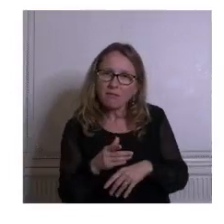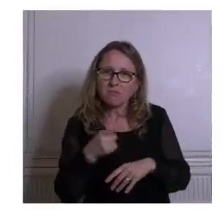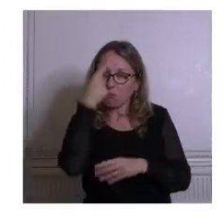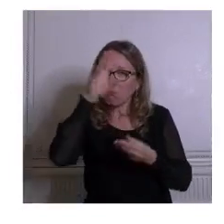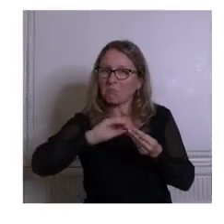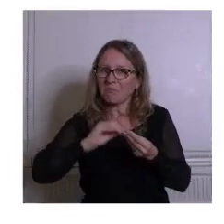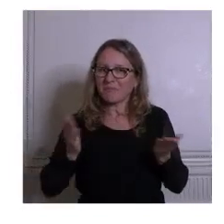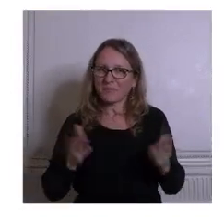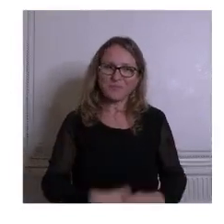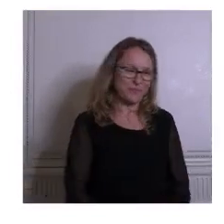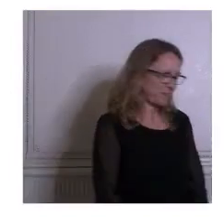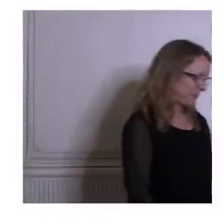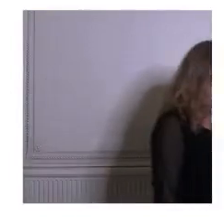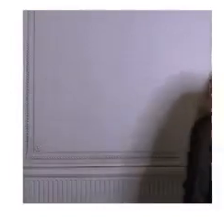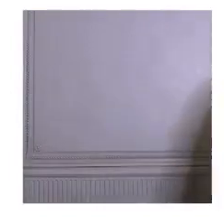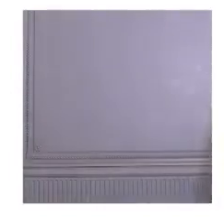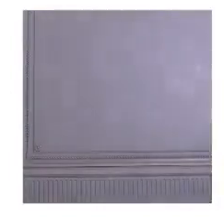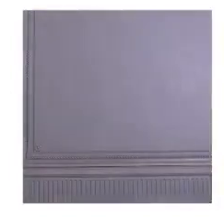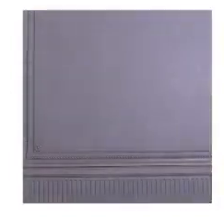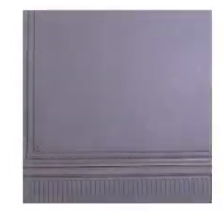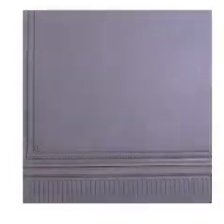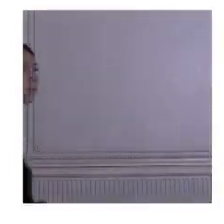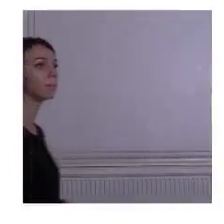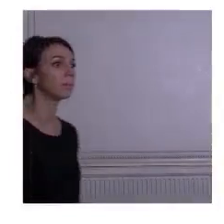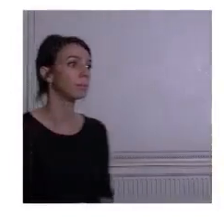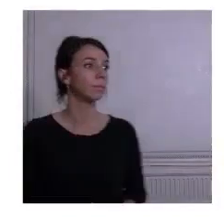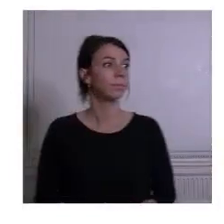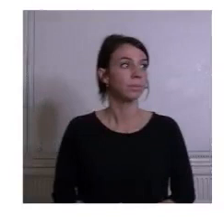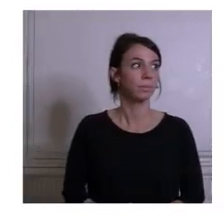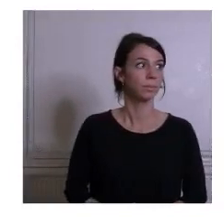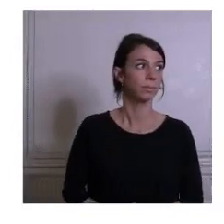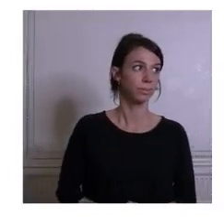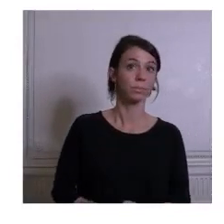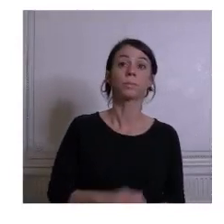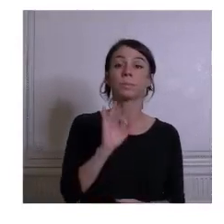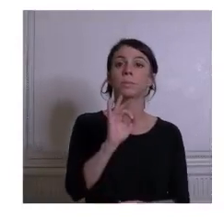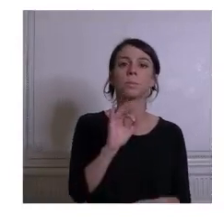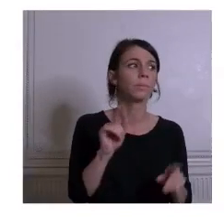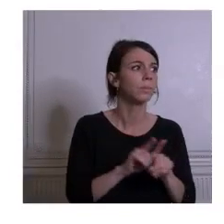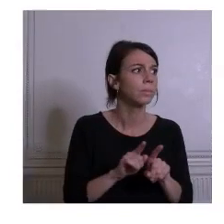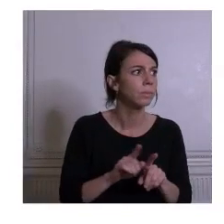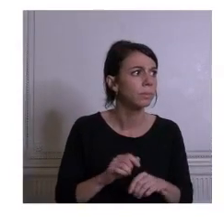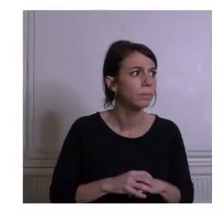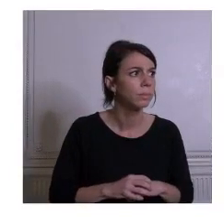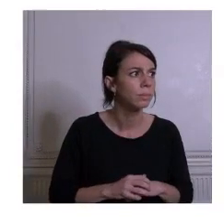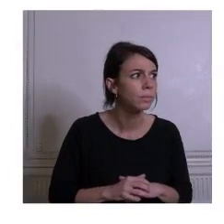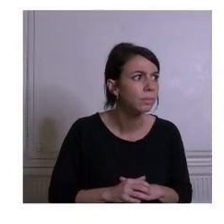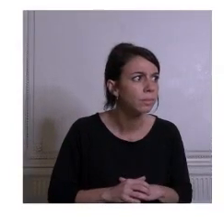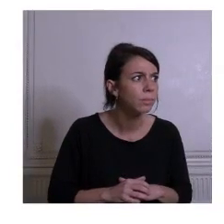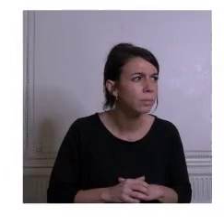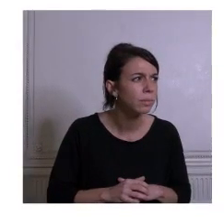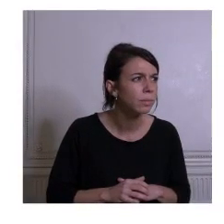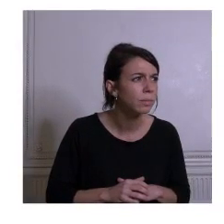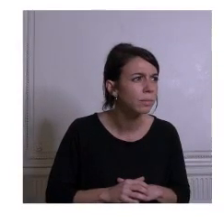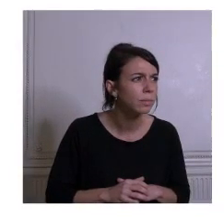Je vous propose de garder nos déclarations d'effusion pour la fin du conseil municipal. Allez, on passe à la suivante, ma chère